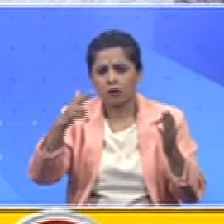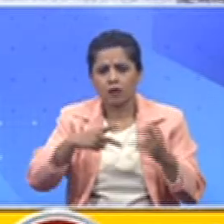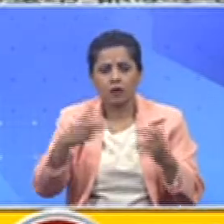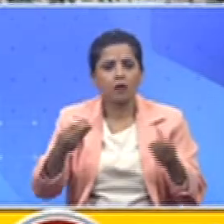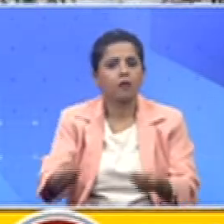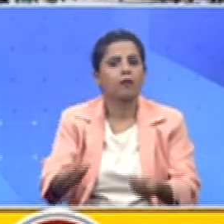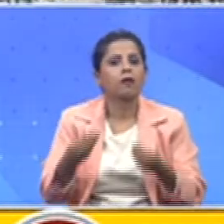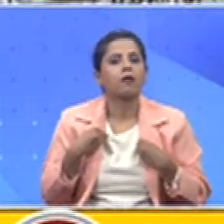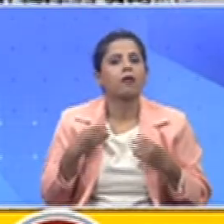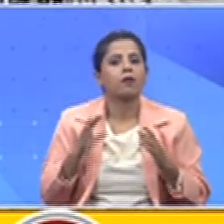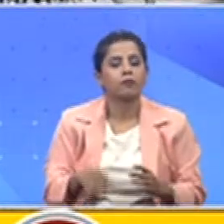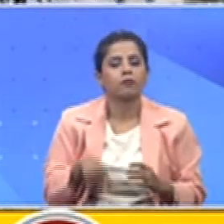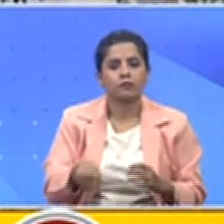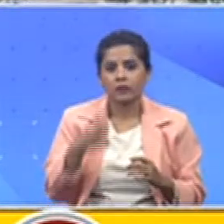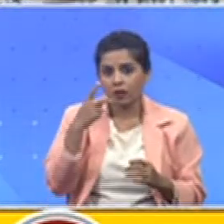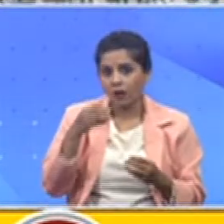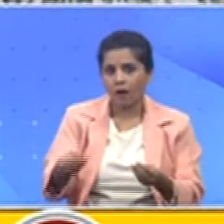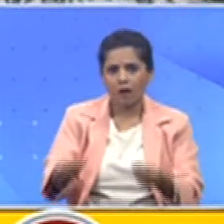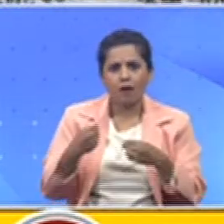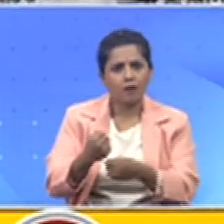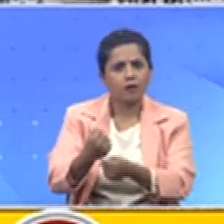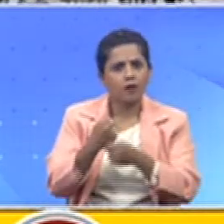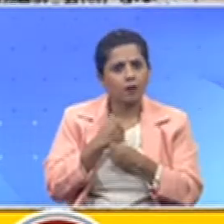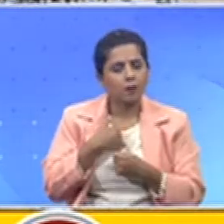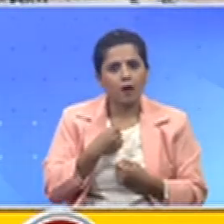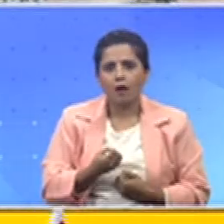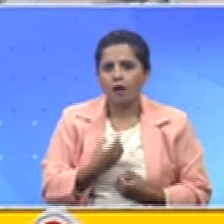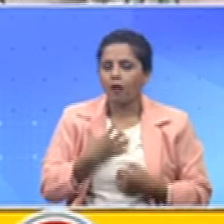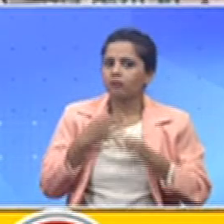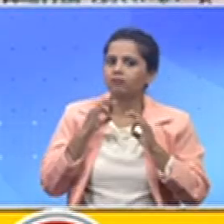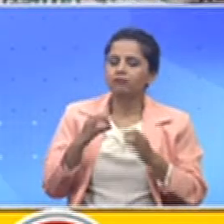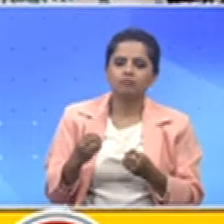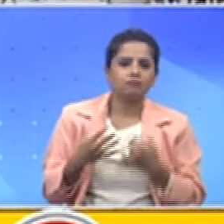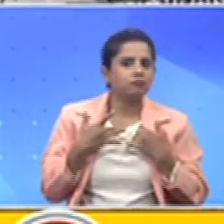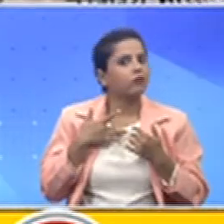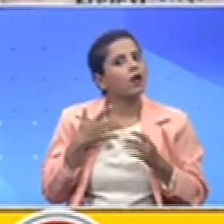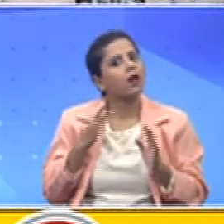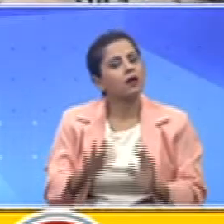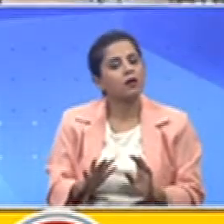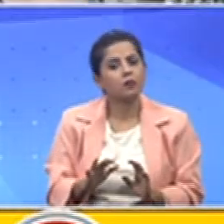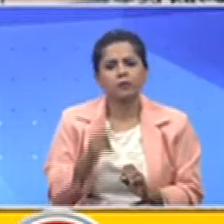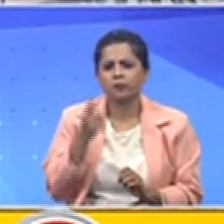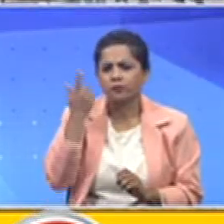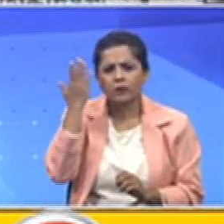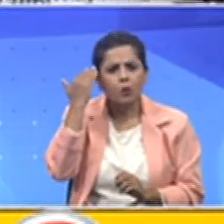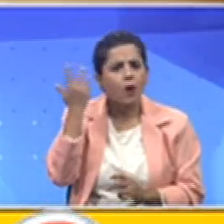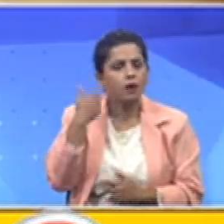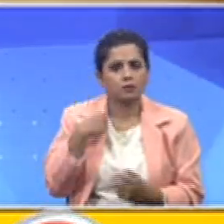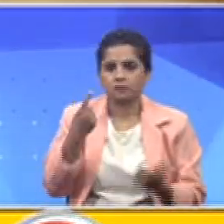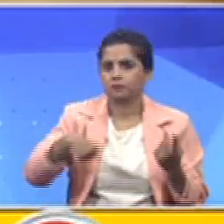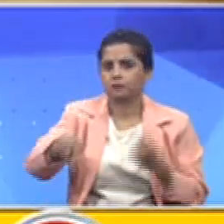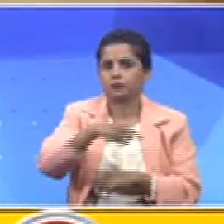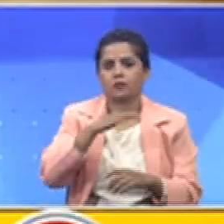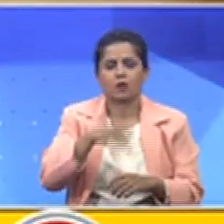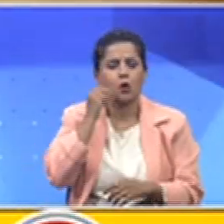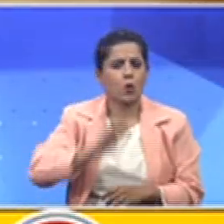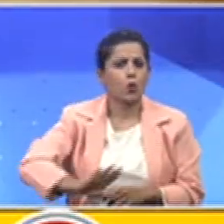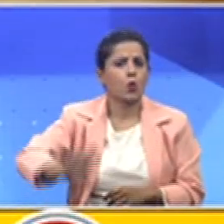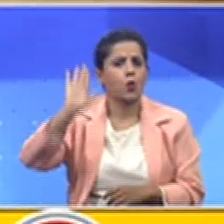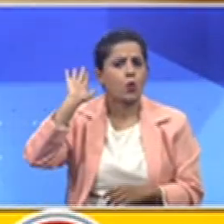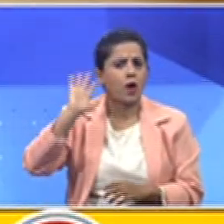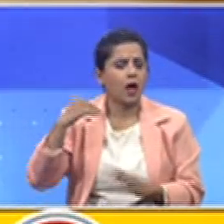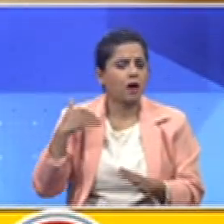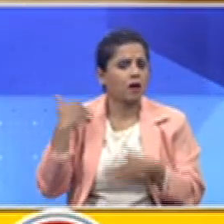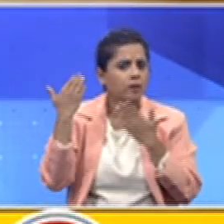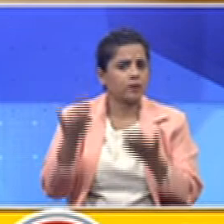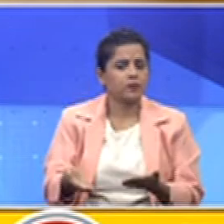थी। ये उपहार पाकर मैं भी बहुत अभिभूत हो गया। आखिर हमारे यहाँ प्राचीन काल से